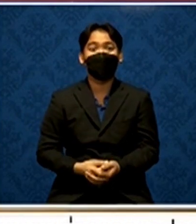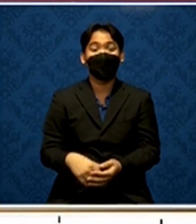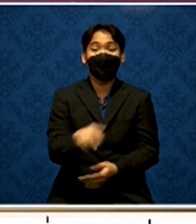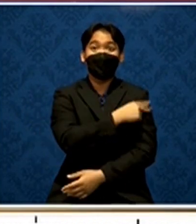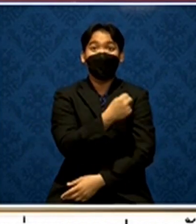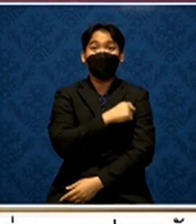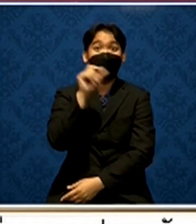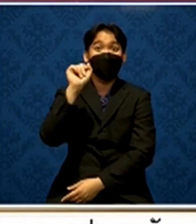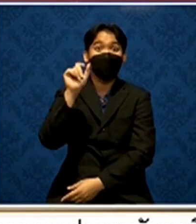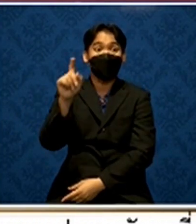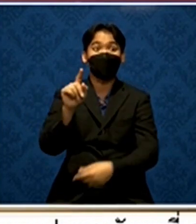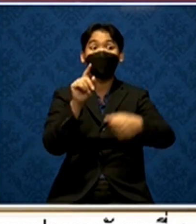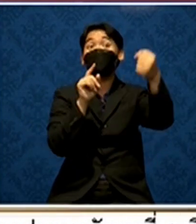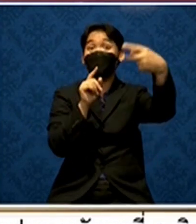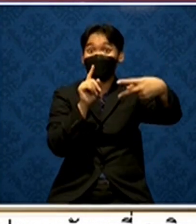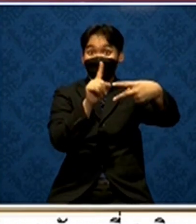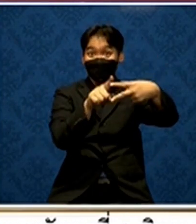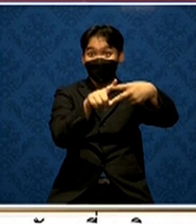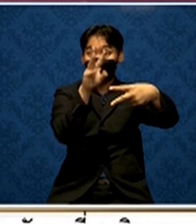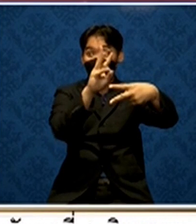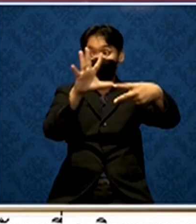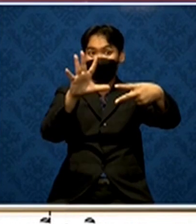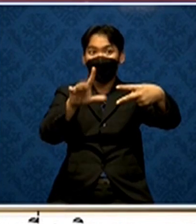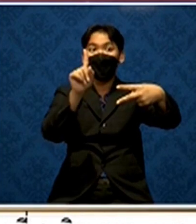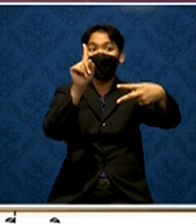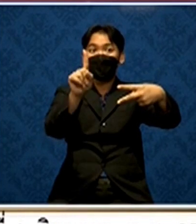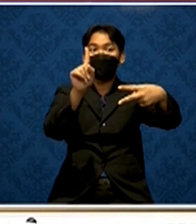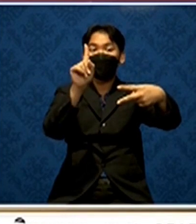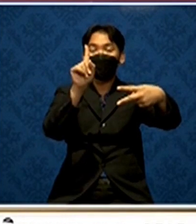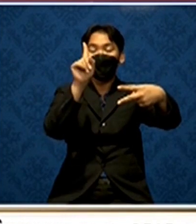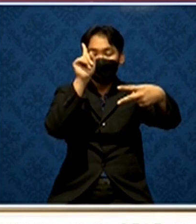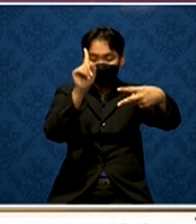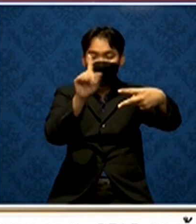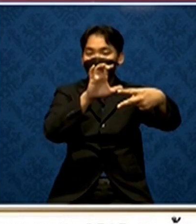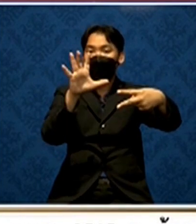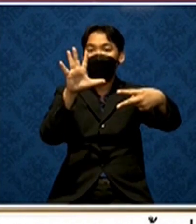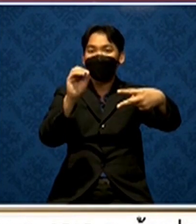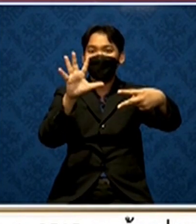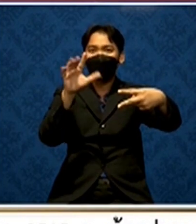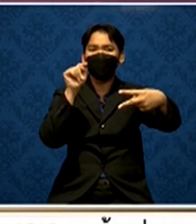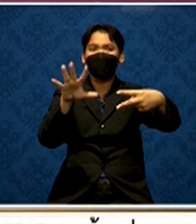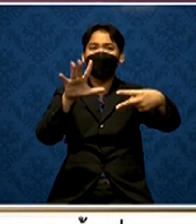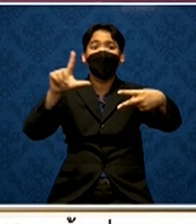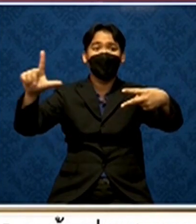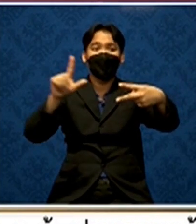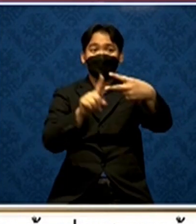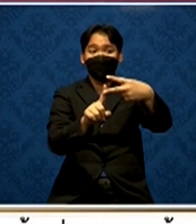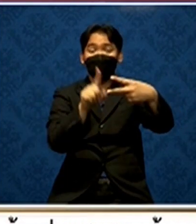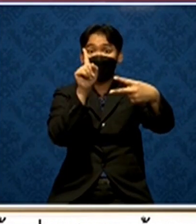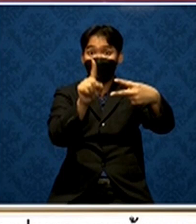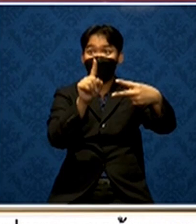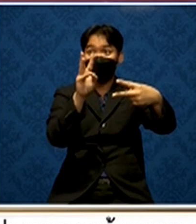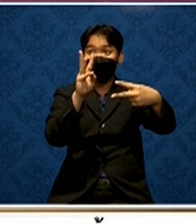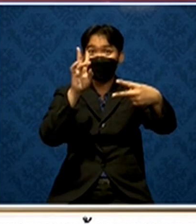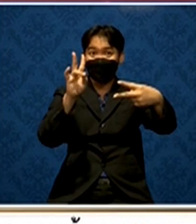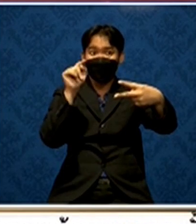ปี2565ครับรัฐจัดสรร155ล้านบาทปี2566รัฐจัดส